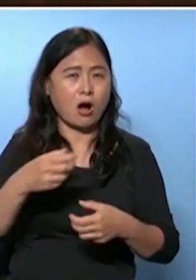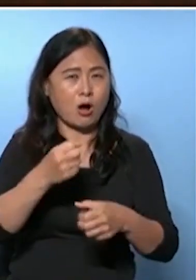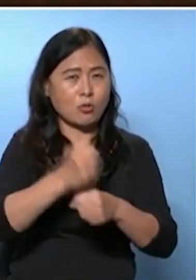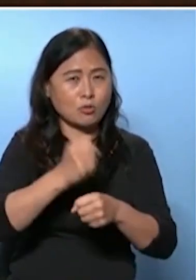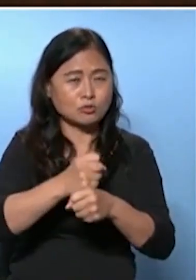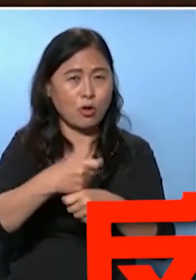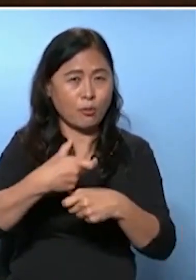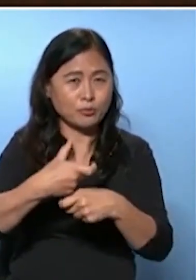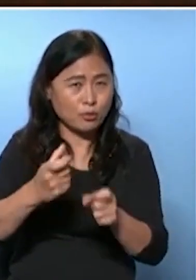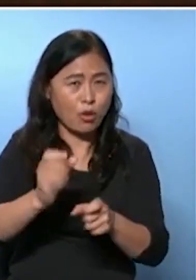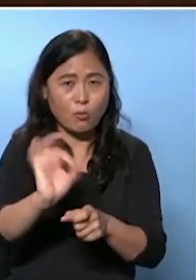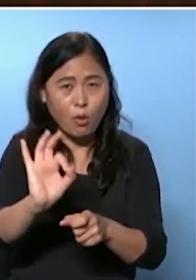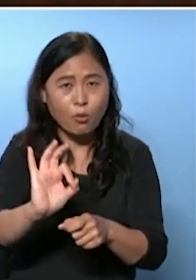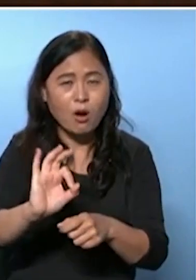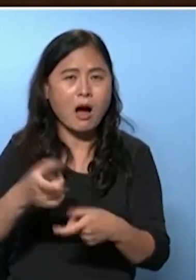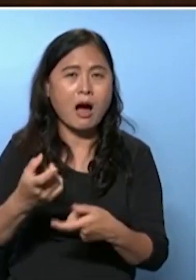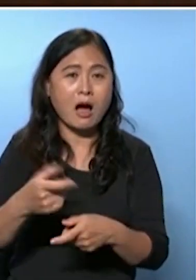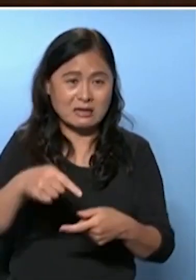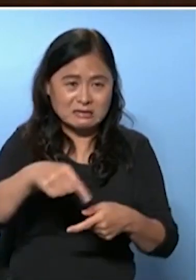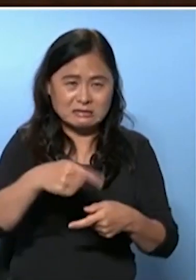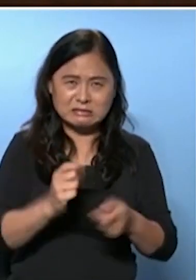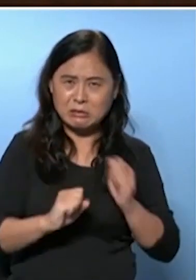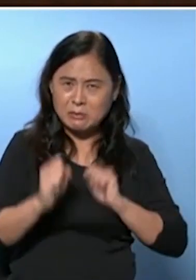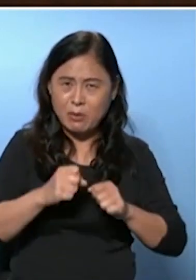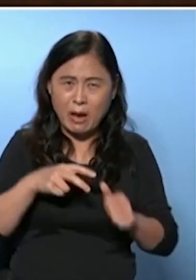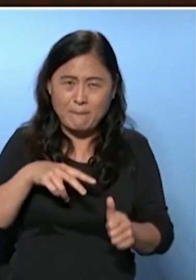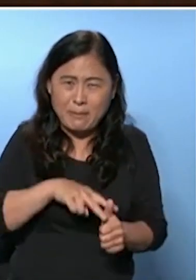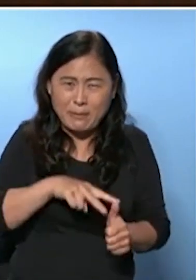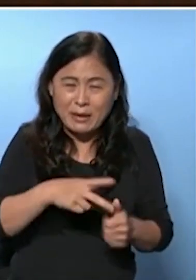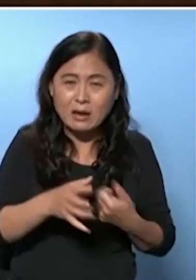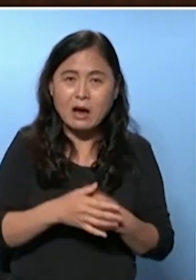更卑鄙。呢個係卑鄙嘅行為。